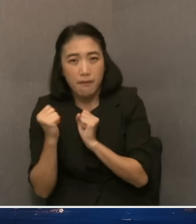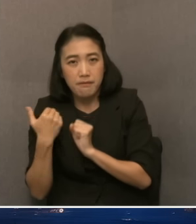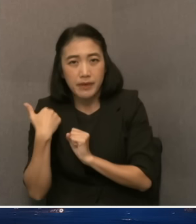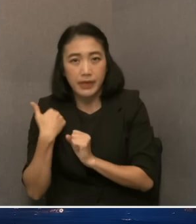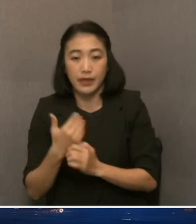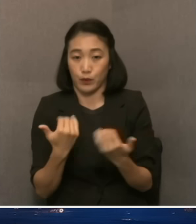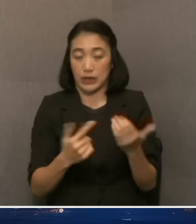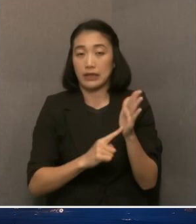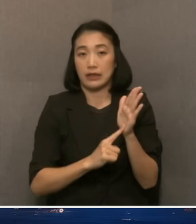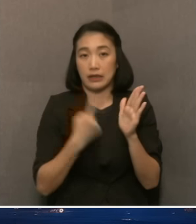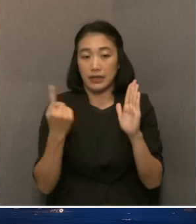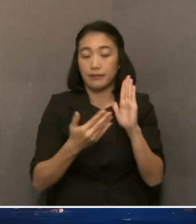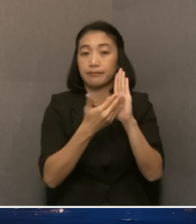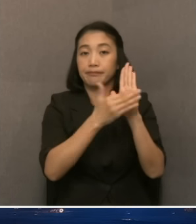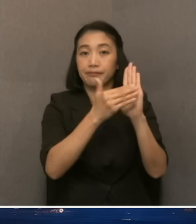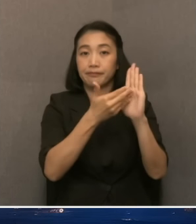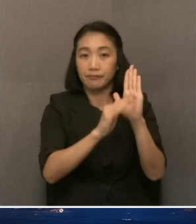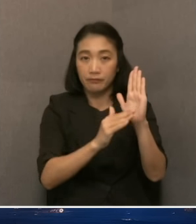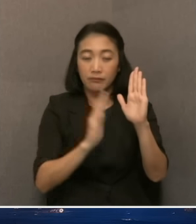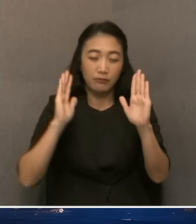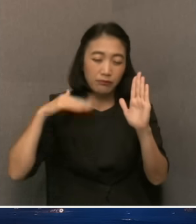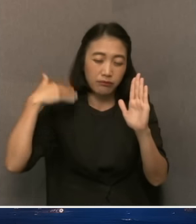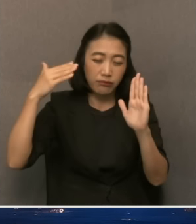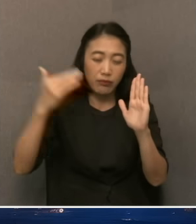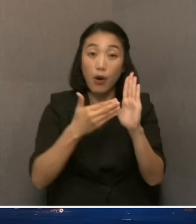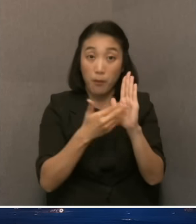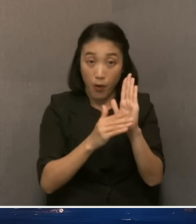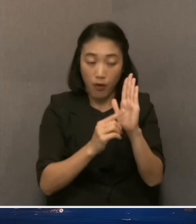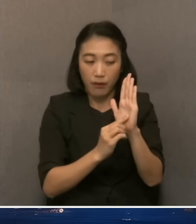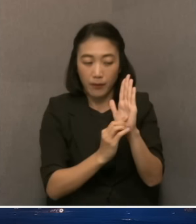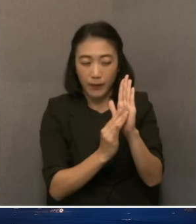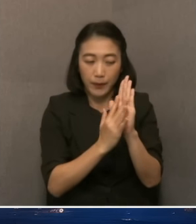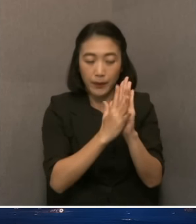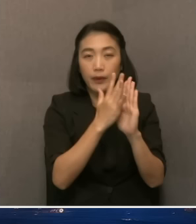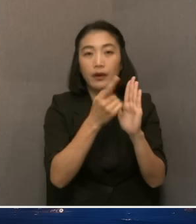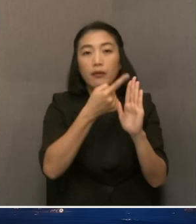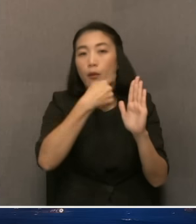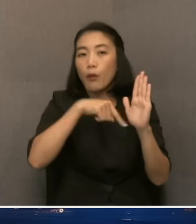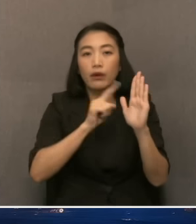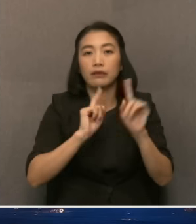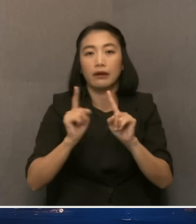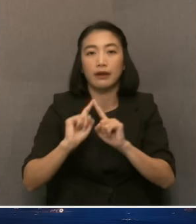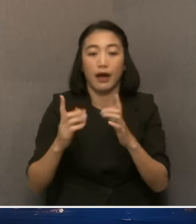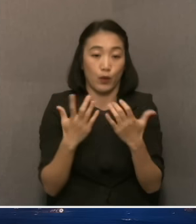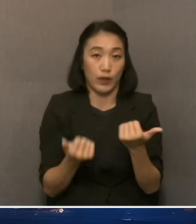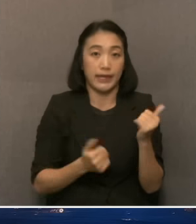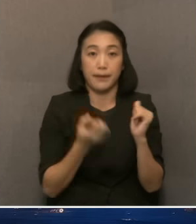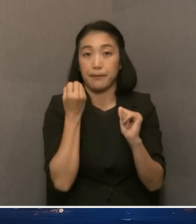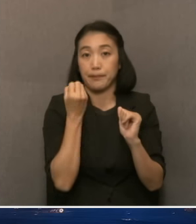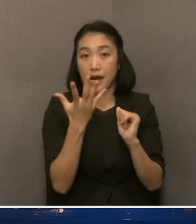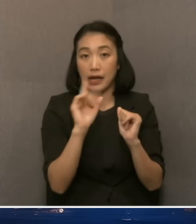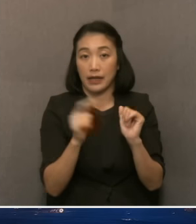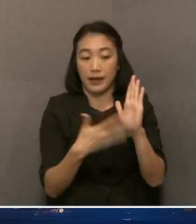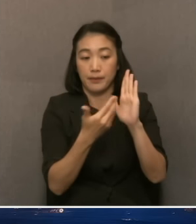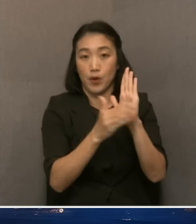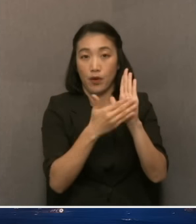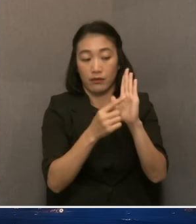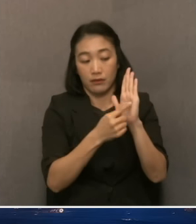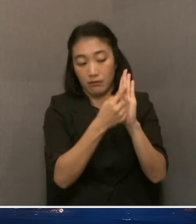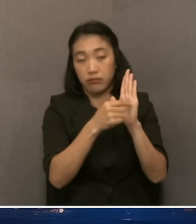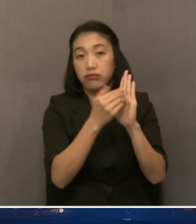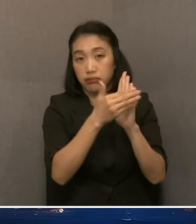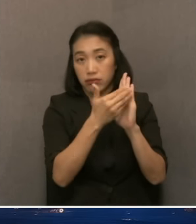ตะวันออกเฉียงเหนือก่อนที่จะขยายพื้นที่ไปยังภาคอื่นๆค่ะวันนี้จะกระทบในพื้นที่ตอนบนของภาค่ะนะคะก็จะมี